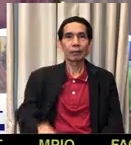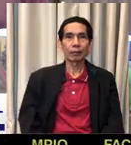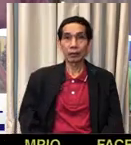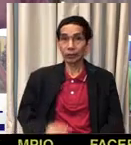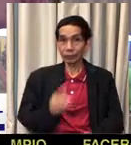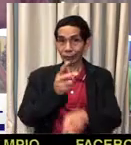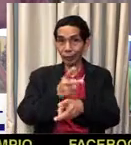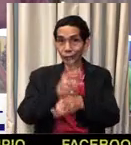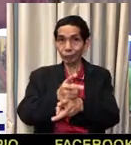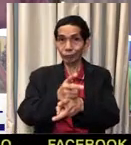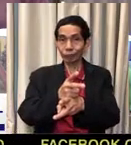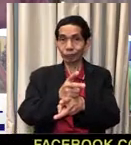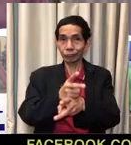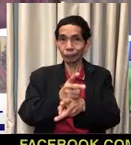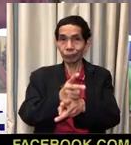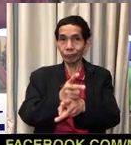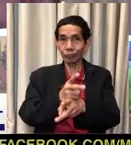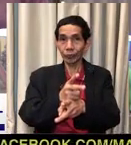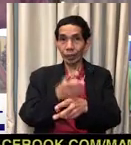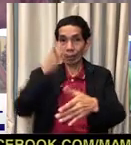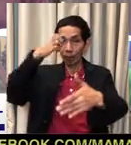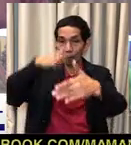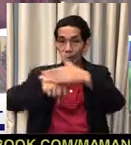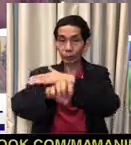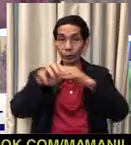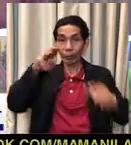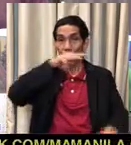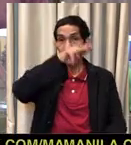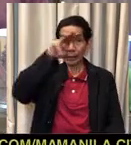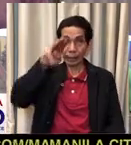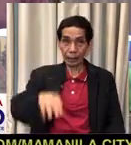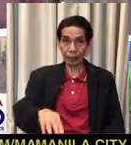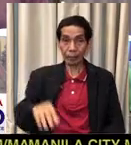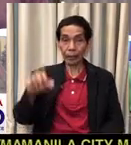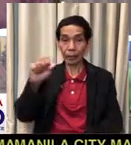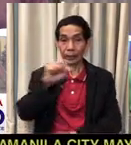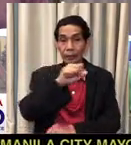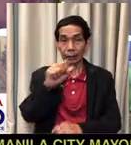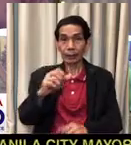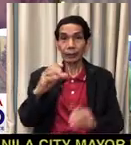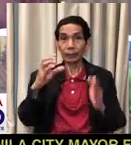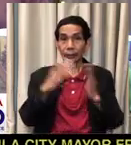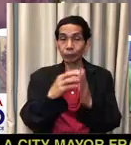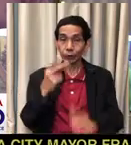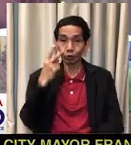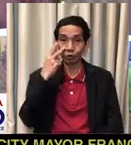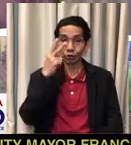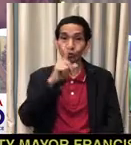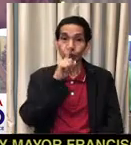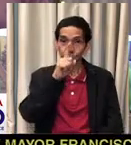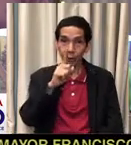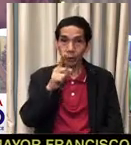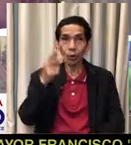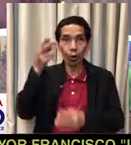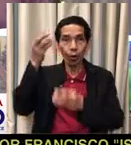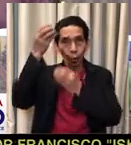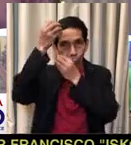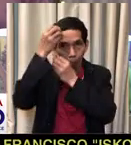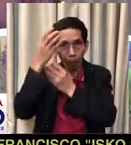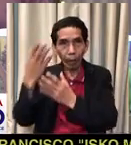Ingat kayo. Kaya pagpapasok kayo ng Maynila, ha, you see to it, nagagalangin